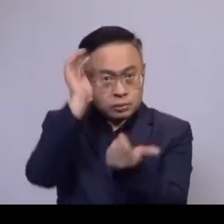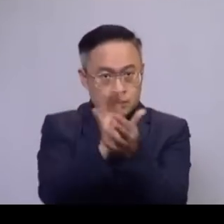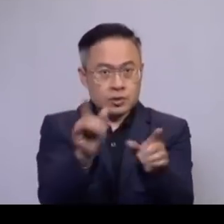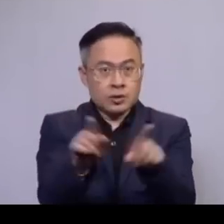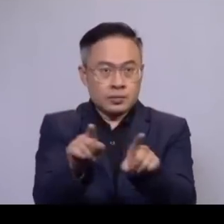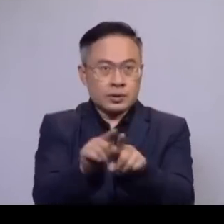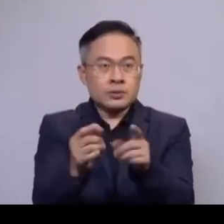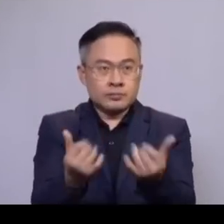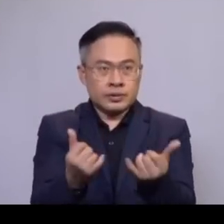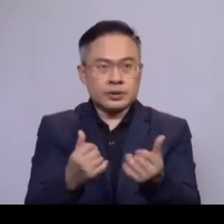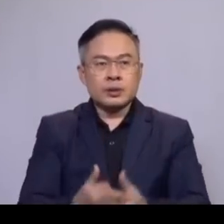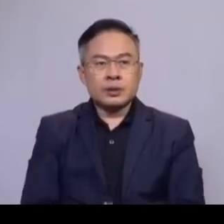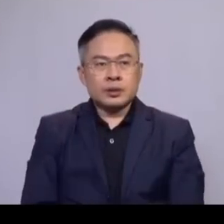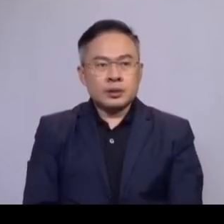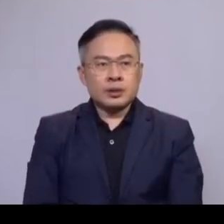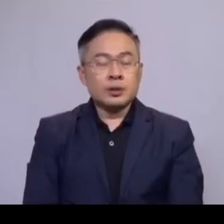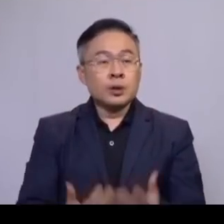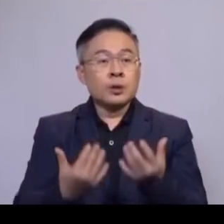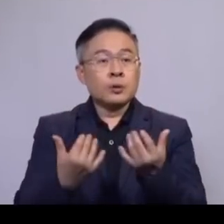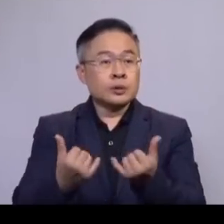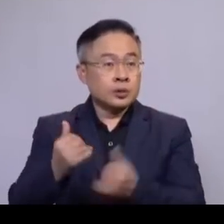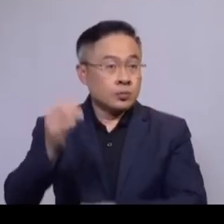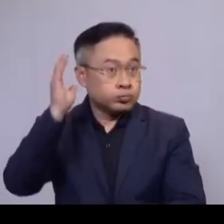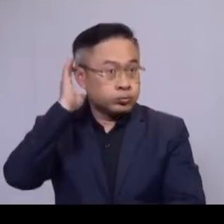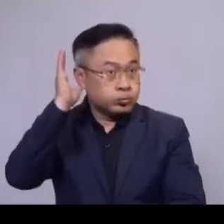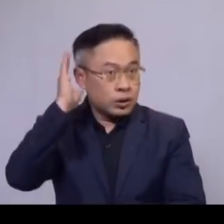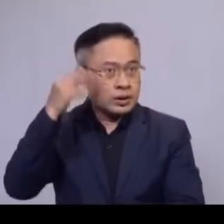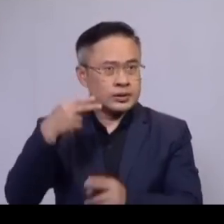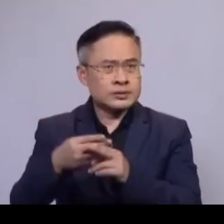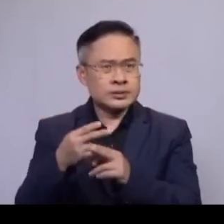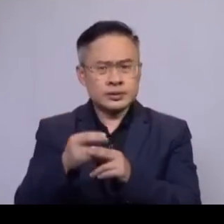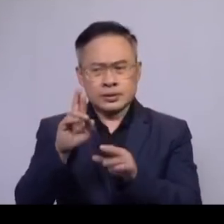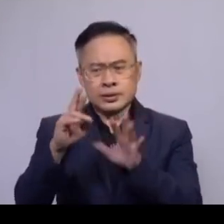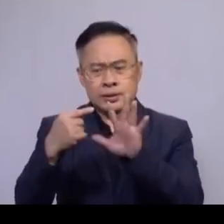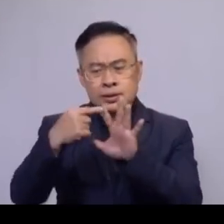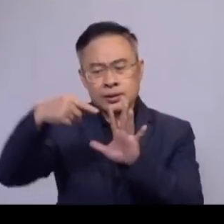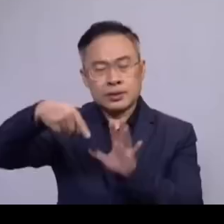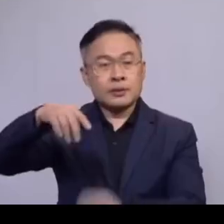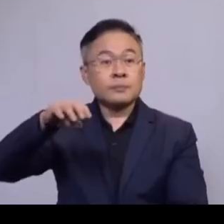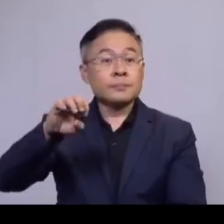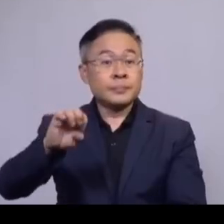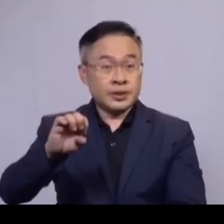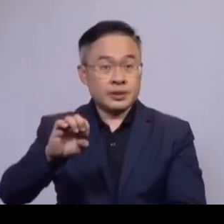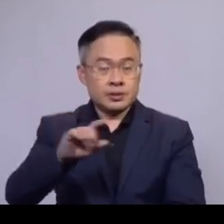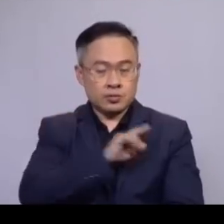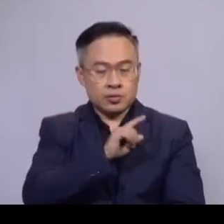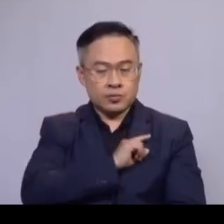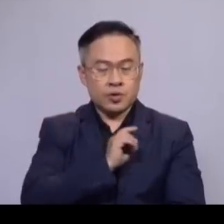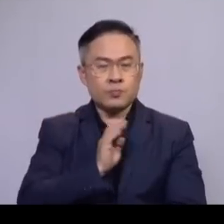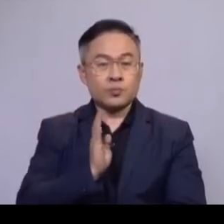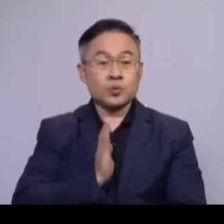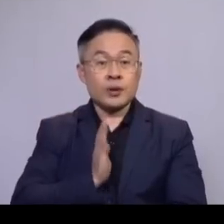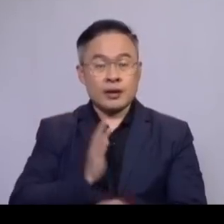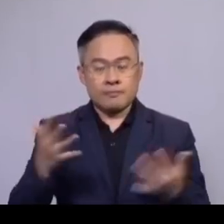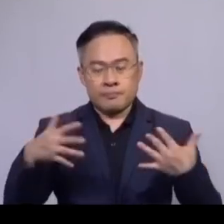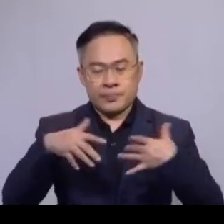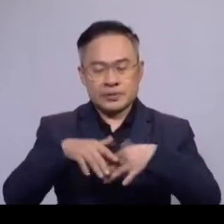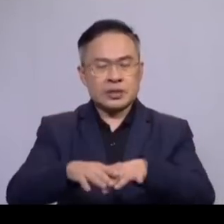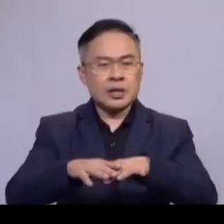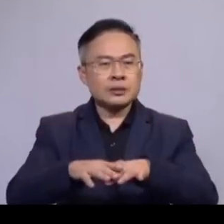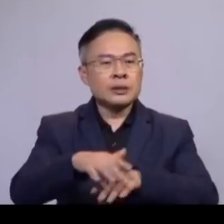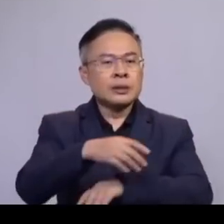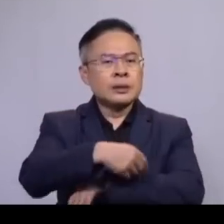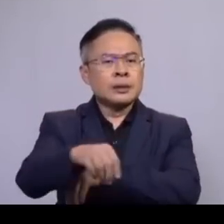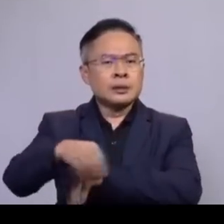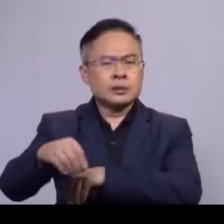วันนี้นายรพีชำนาญเรือนะครับผู้ประสานงานให้ผู้เสียหายในคดีที่เกี่ยวพันกับนางสราญรัตน์หรือว่าแอมนะฮะซึ่ง